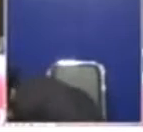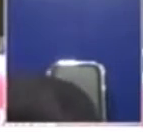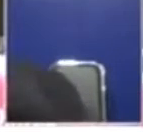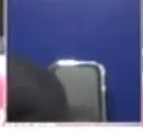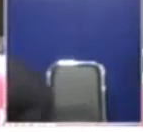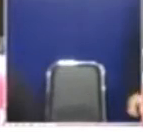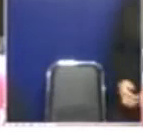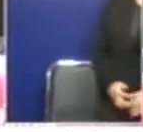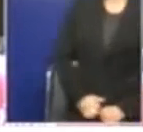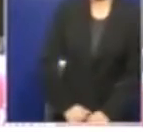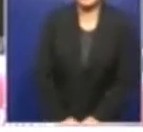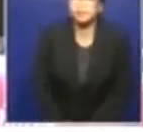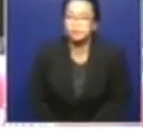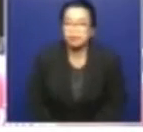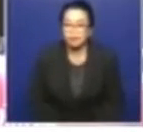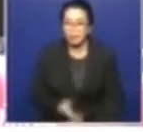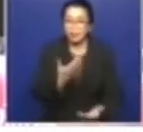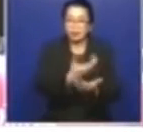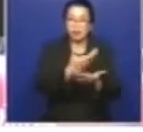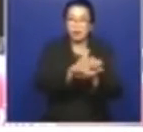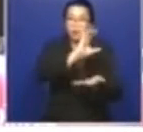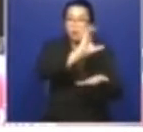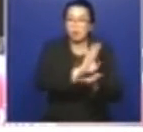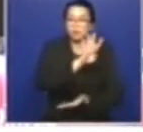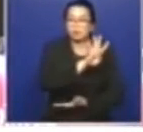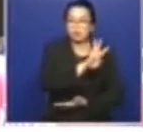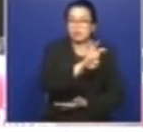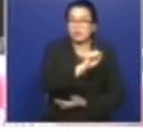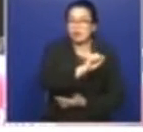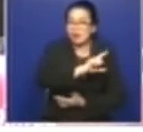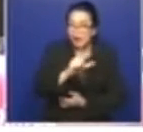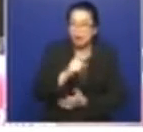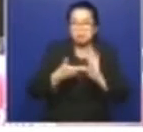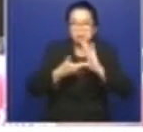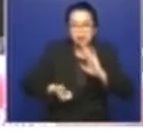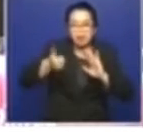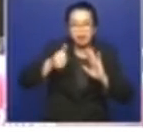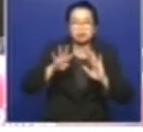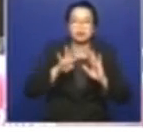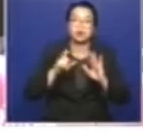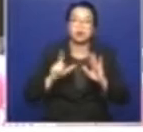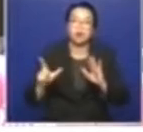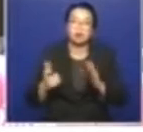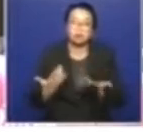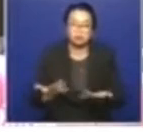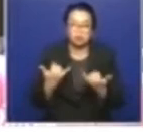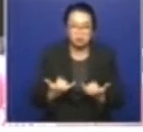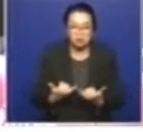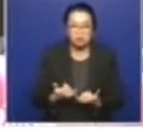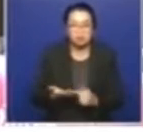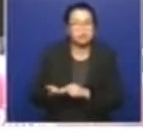400ล้านเนี่ย400ล้านเบิกแล้วนี่มันไม่ทันแล้วงบภัยแรงท่านน่ะเสนอมันแรง